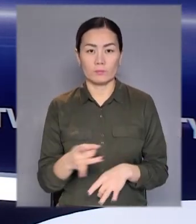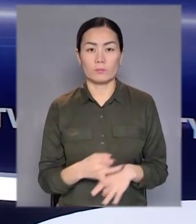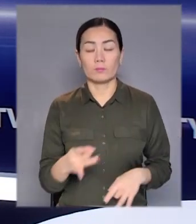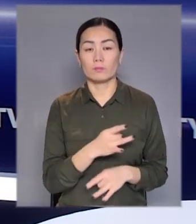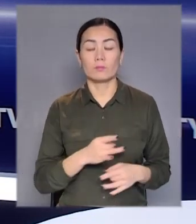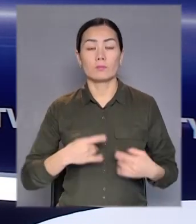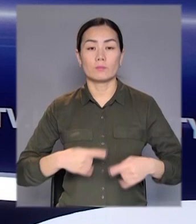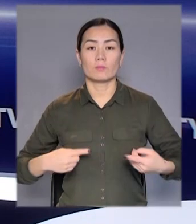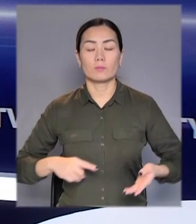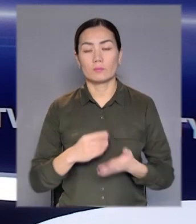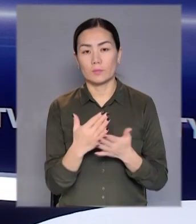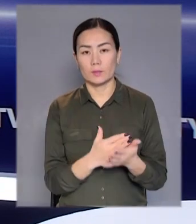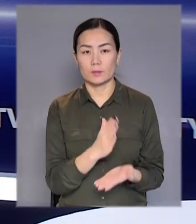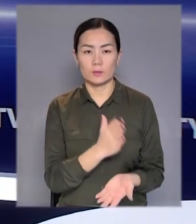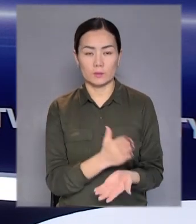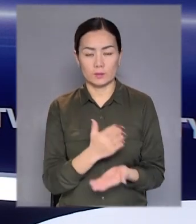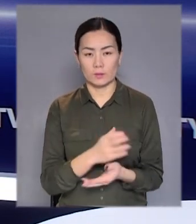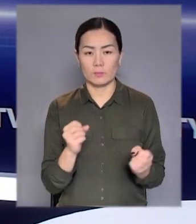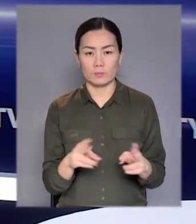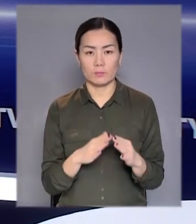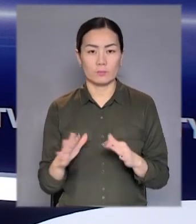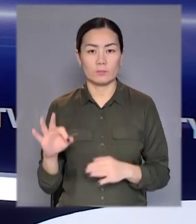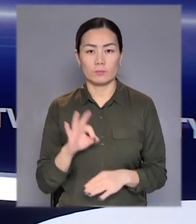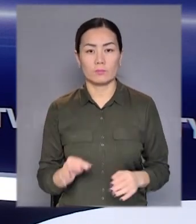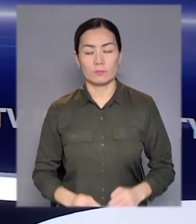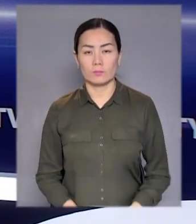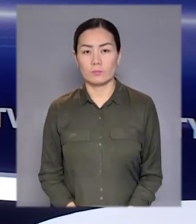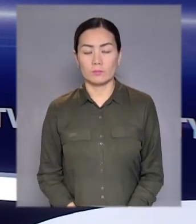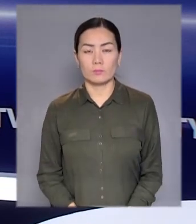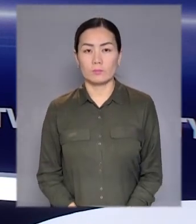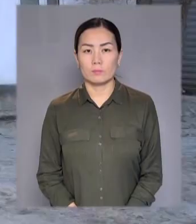регионе запущено несколько программ, касающихся темы аварийного жилья.